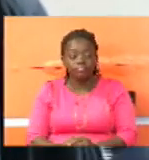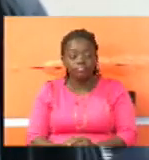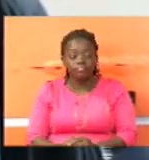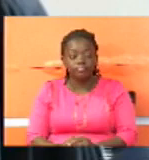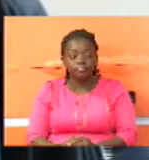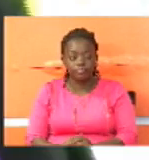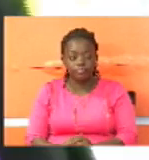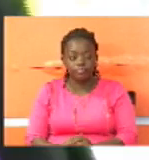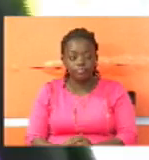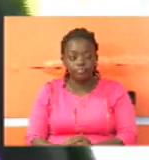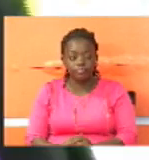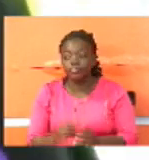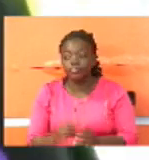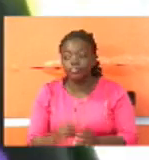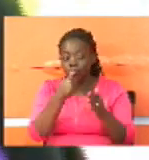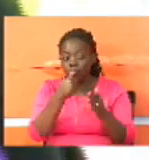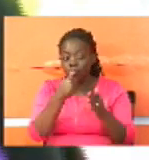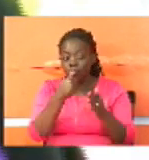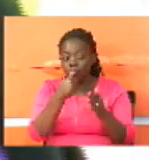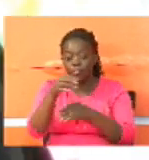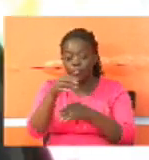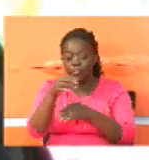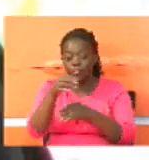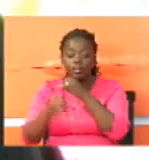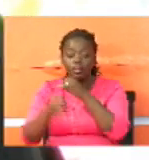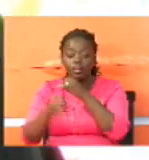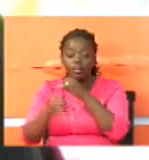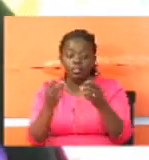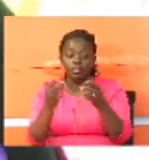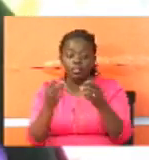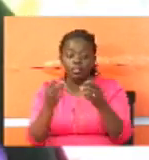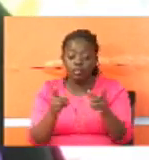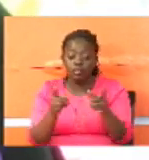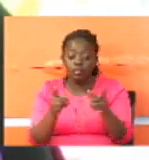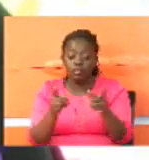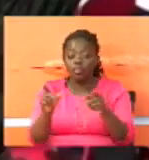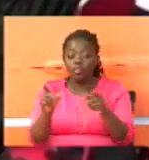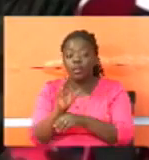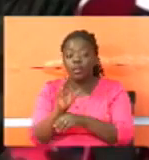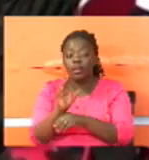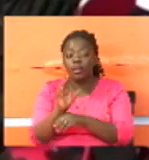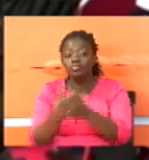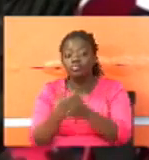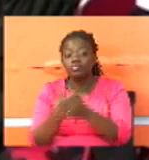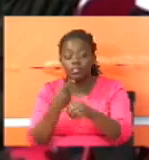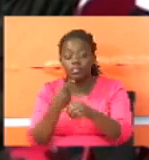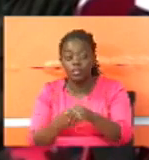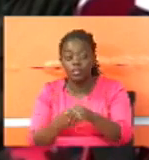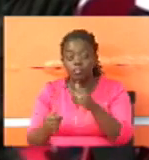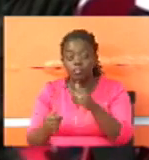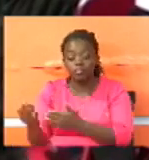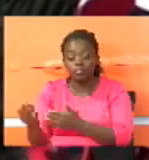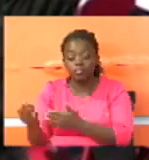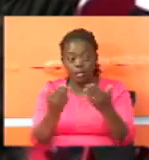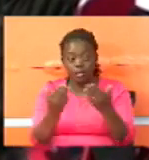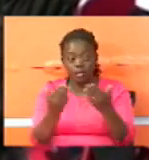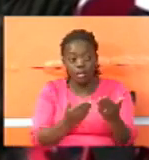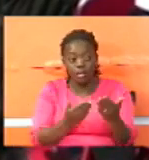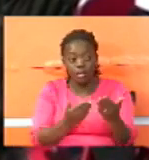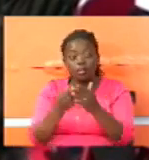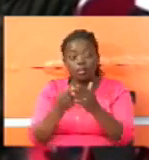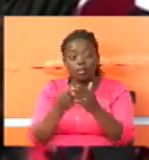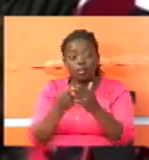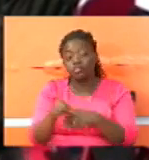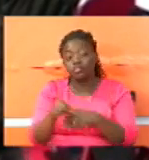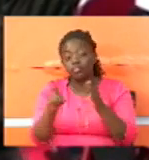advocate. Agambye ebbaluwa zaabwe zaggwako era ne basaba lokanso okuziza obuggya mu kiseera ekyo bye baleetera omusango. Sseggona agambye nti